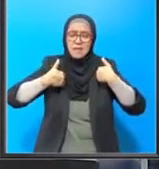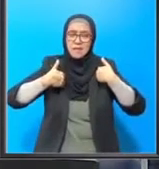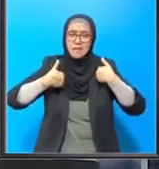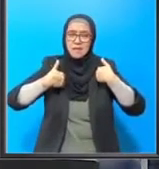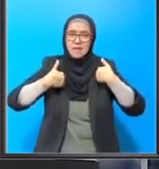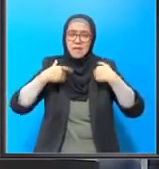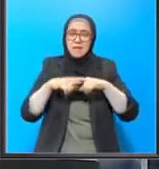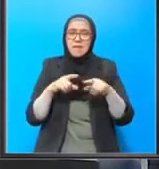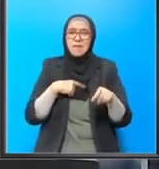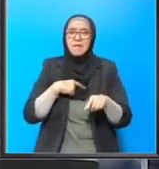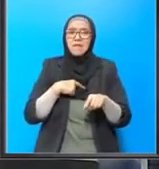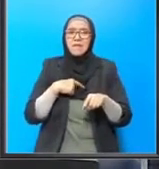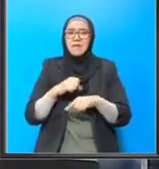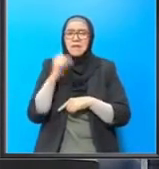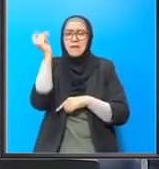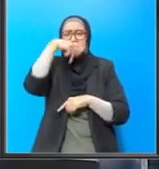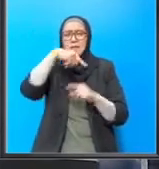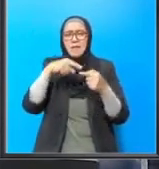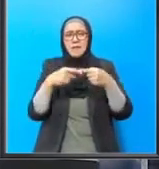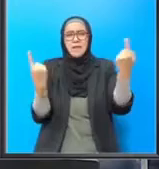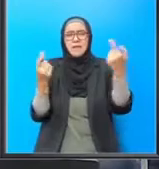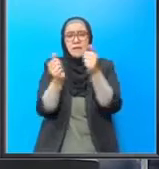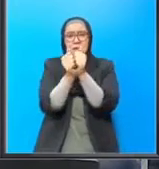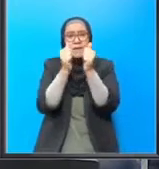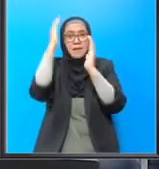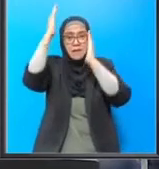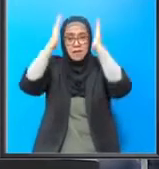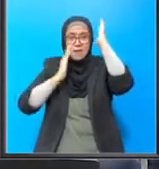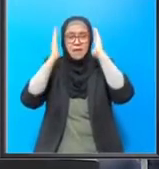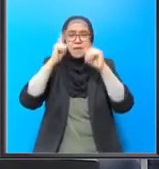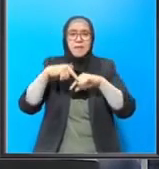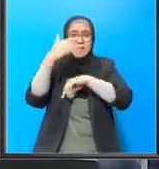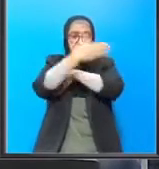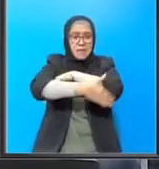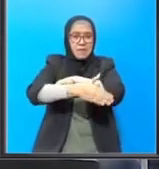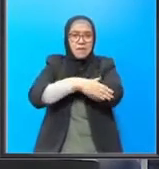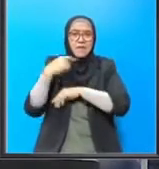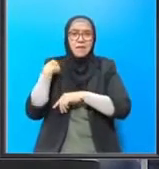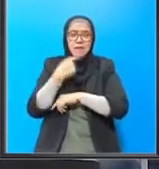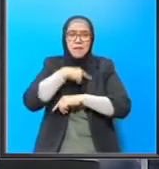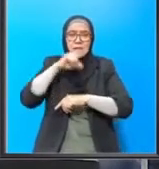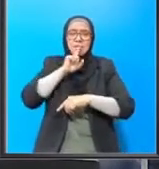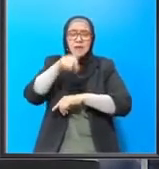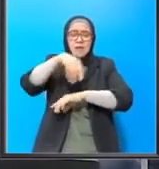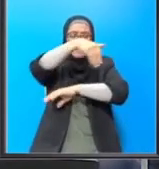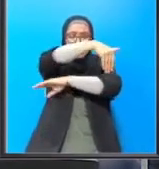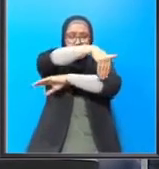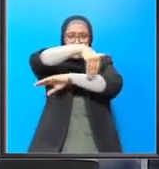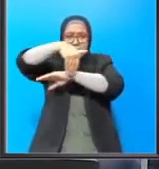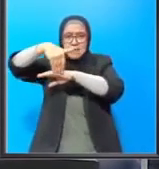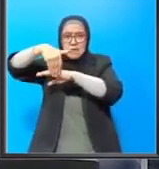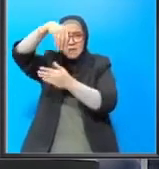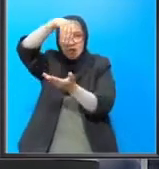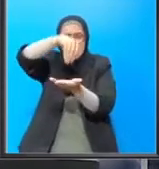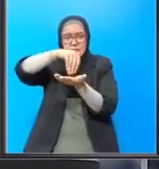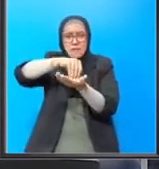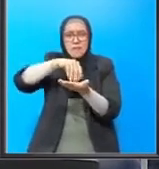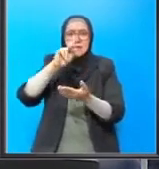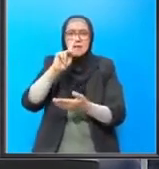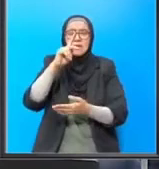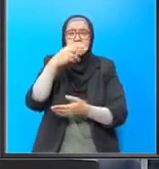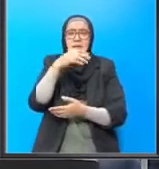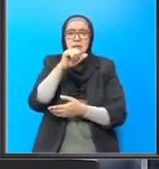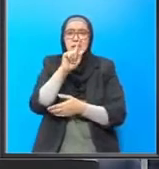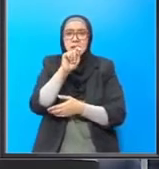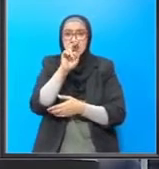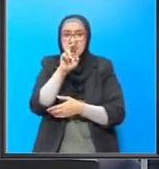yang berbeza dengan Malaysia negara kita berada di lokasi khatulistiwa eh Anda